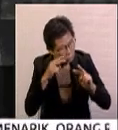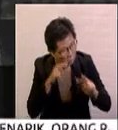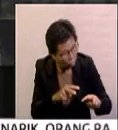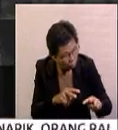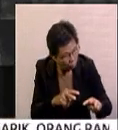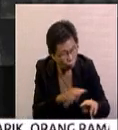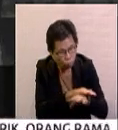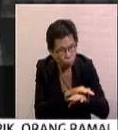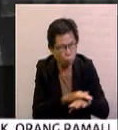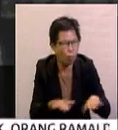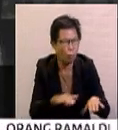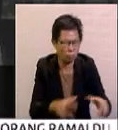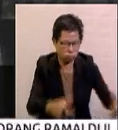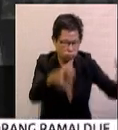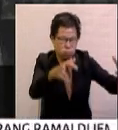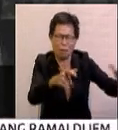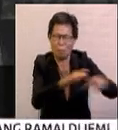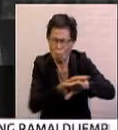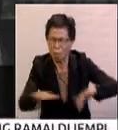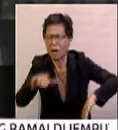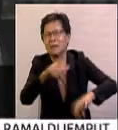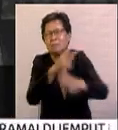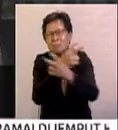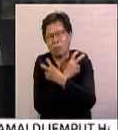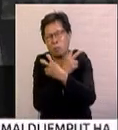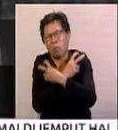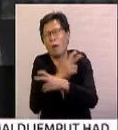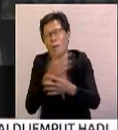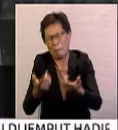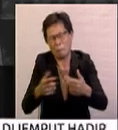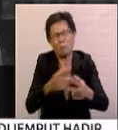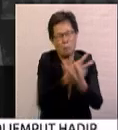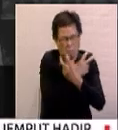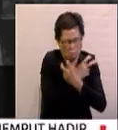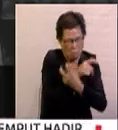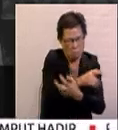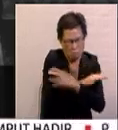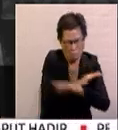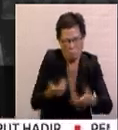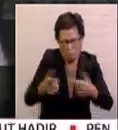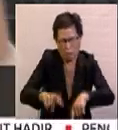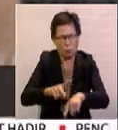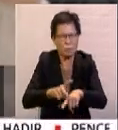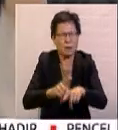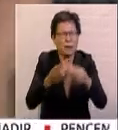bukan sumber keracunan beramai-ramai yang berlaku di